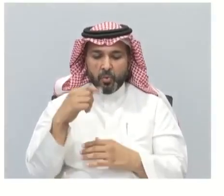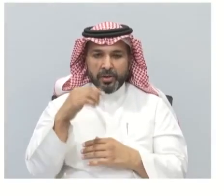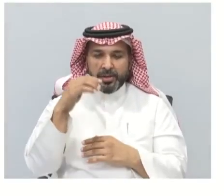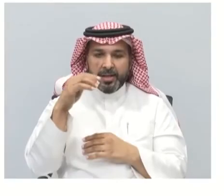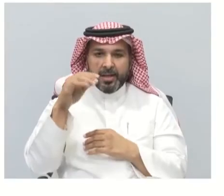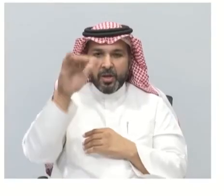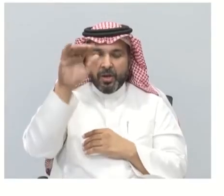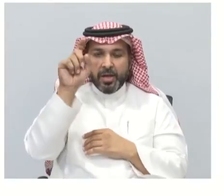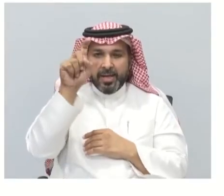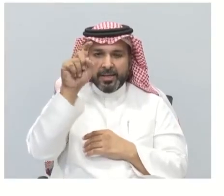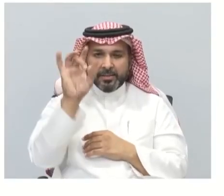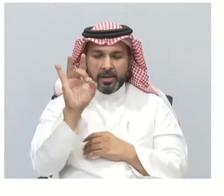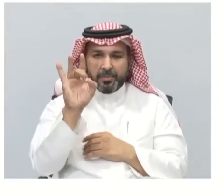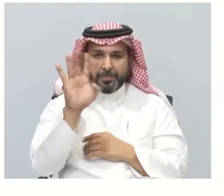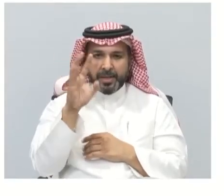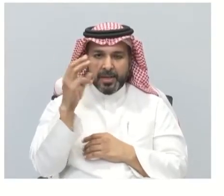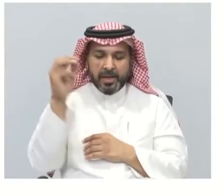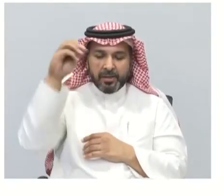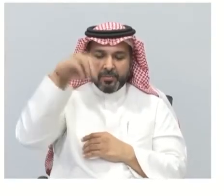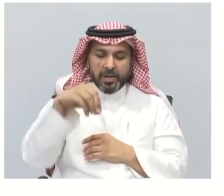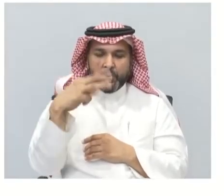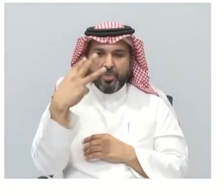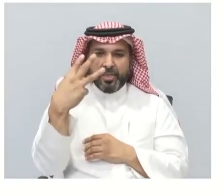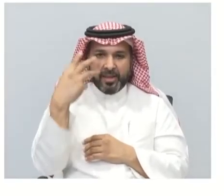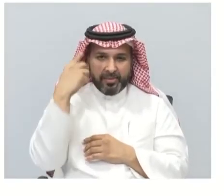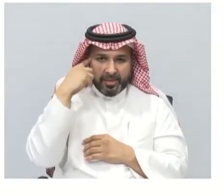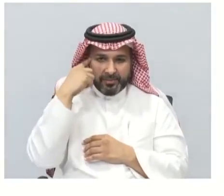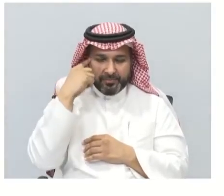او نعوض كل اكس نعوض عن قيمه